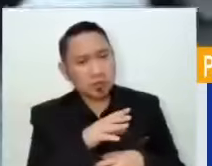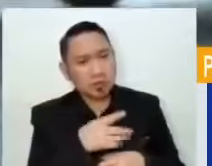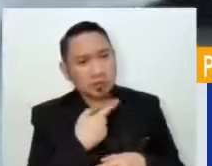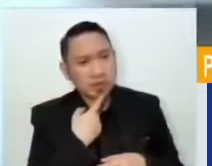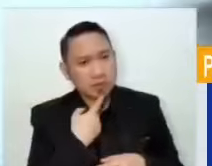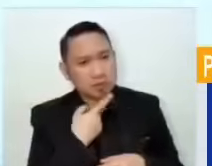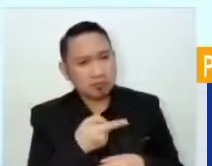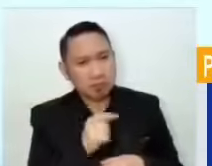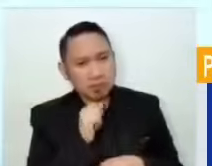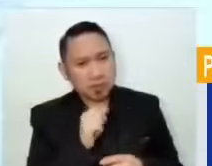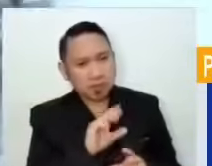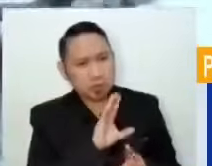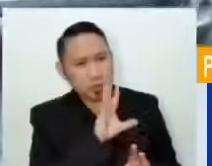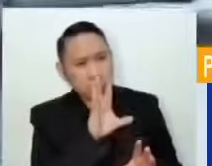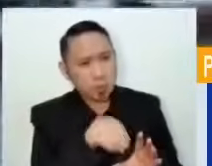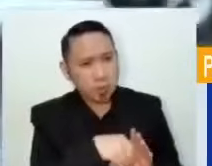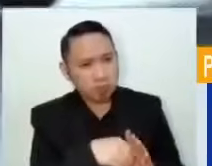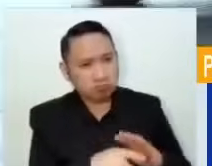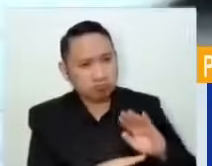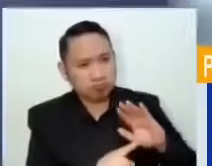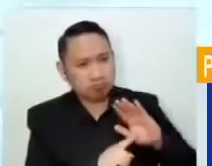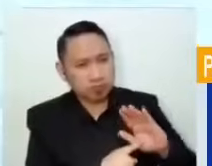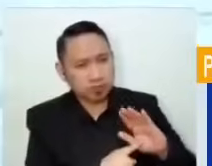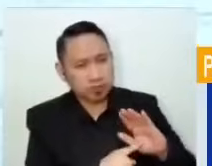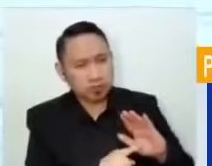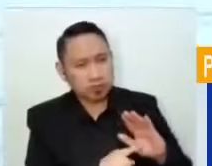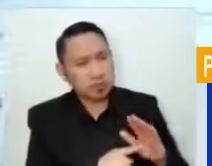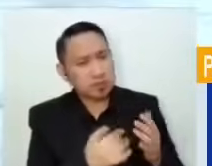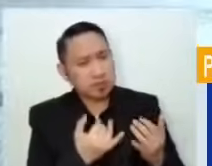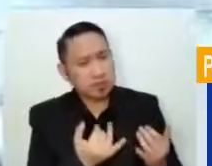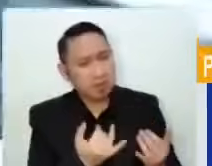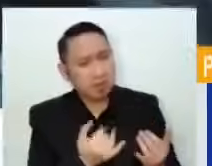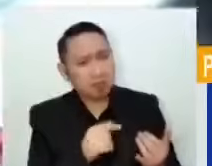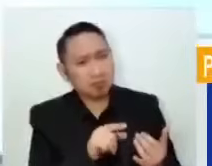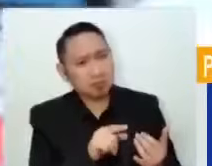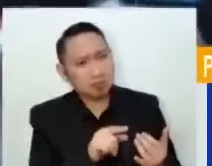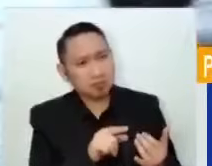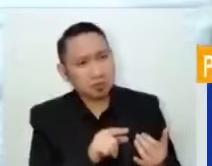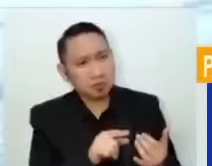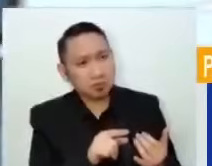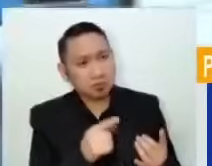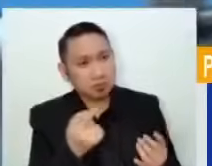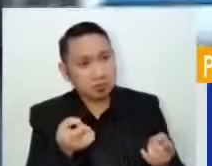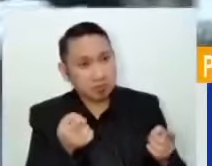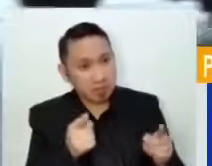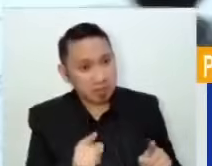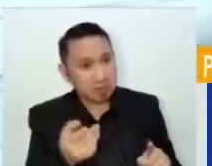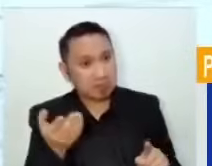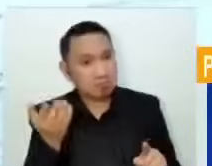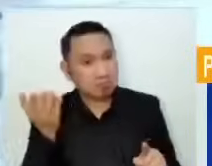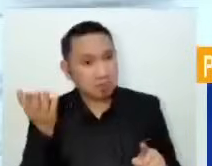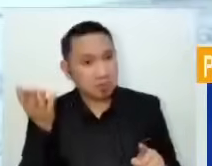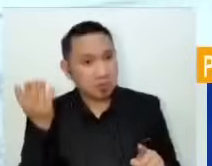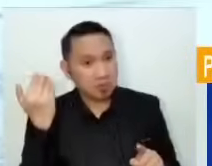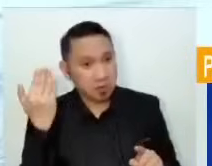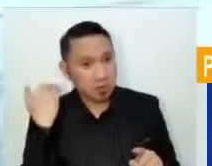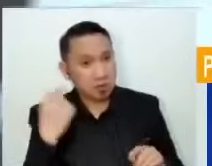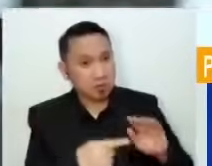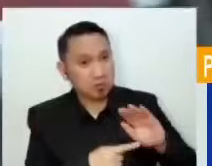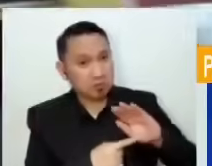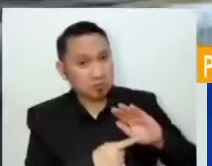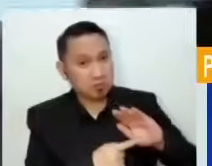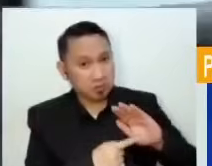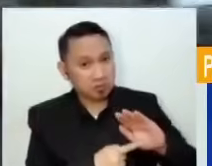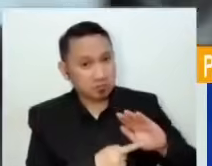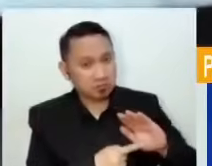Kaya po, kung pagbabasihan natin yung unang dalawang strike na ipinatawag po ng same group na ito,